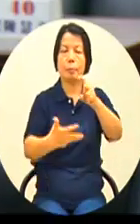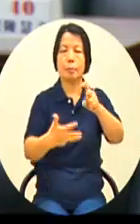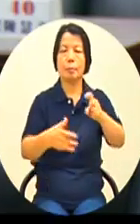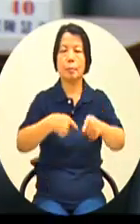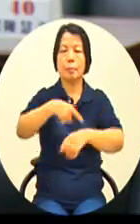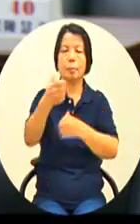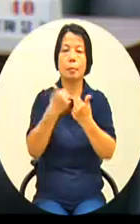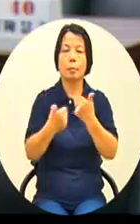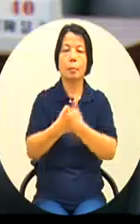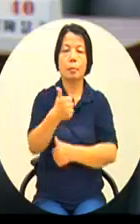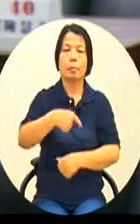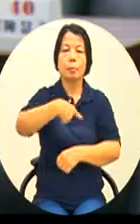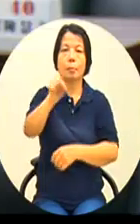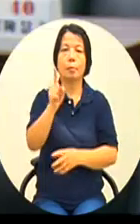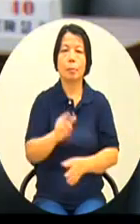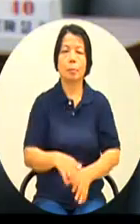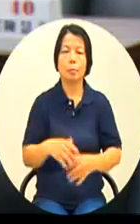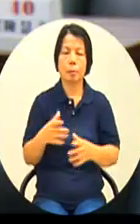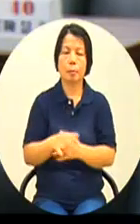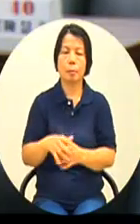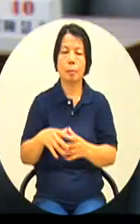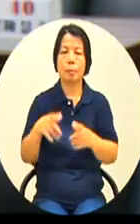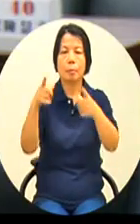调伫去小樽看，去北海道，